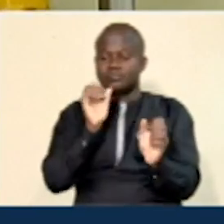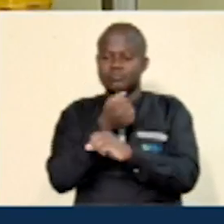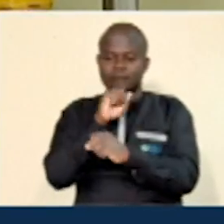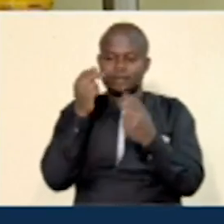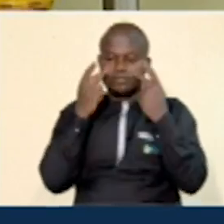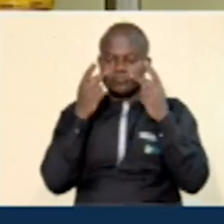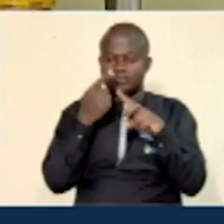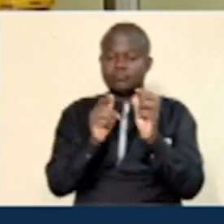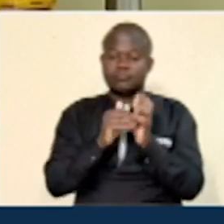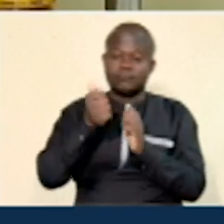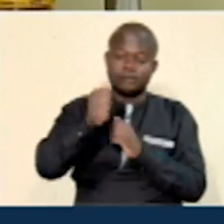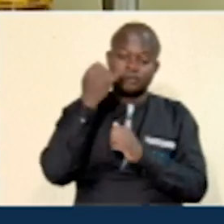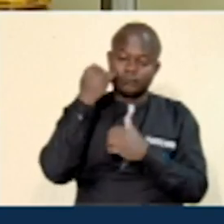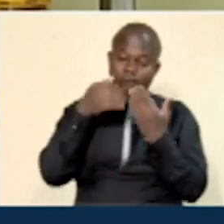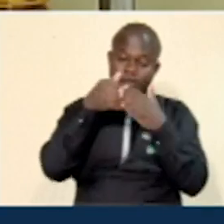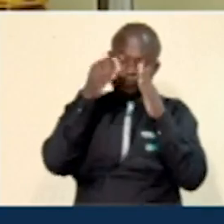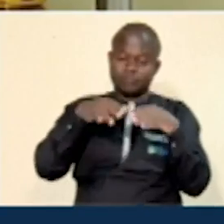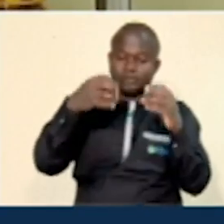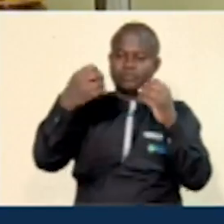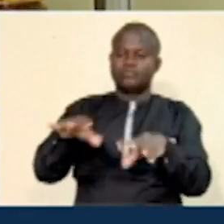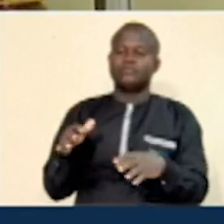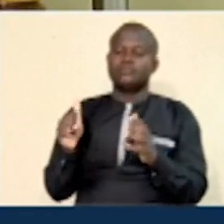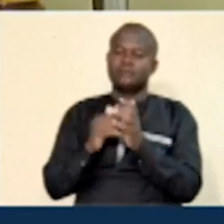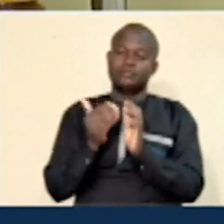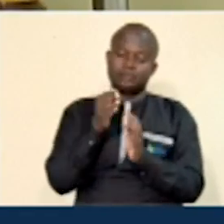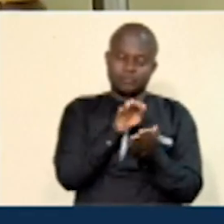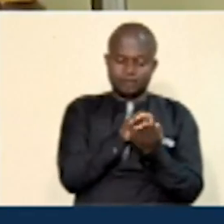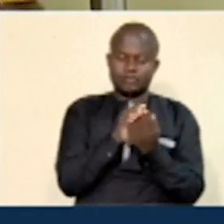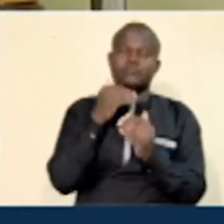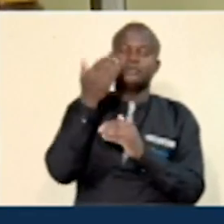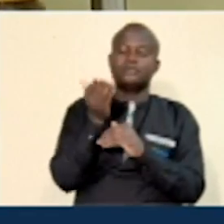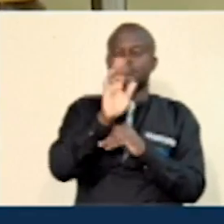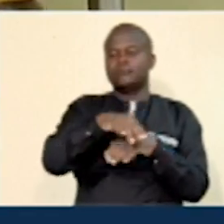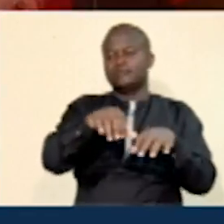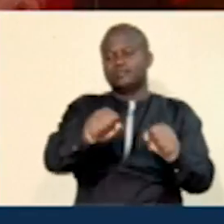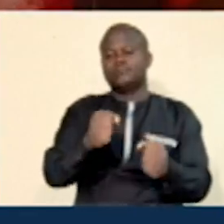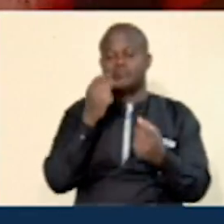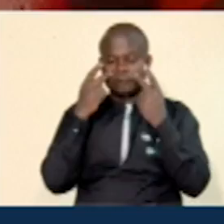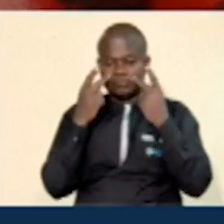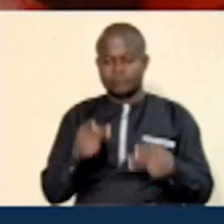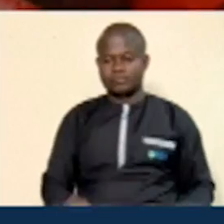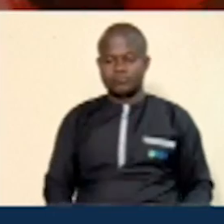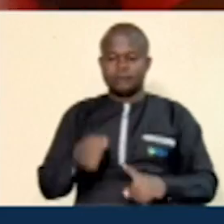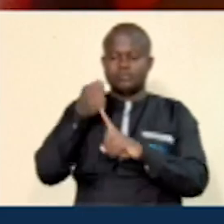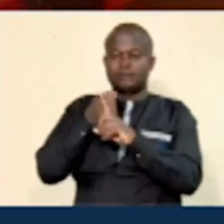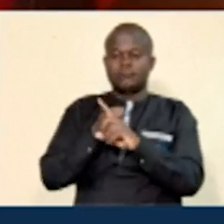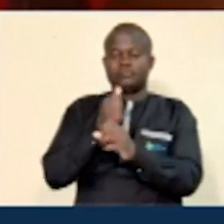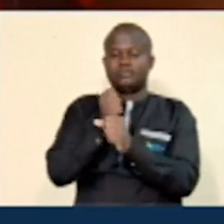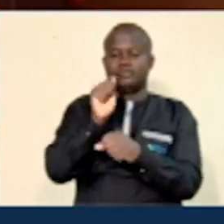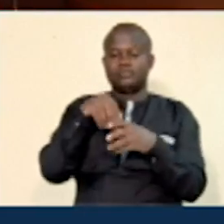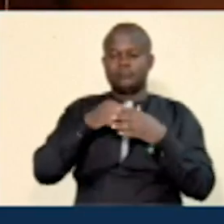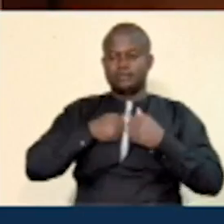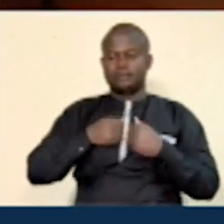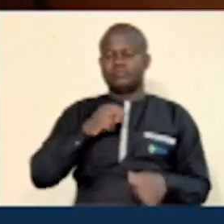wakibariza, ariko mwebwe iyo umuntu agitaye murakimubikira akagaruka mukakibona. Umuvugizi w'urugaga rw'abikorera mu